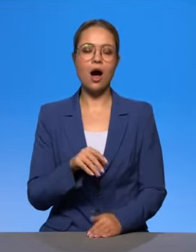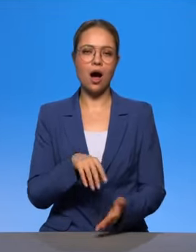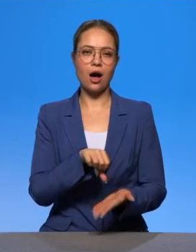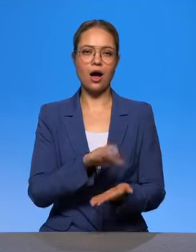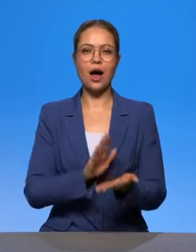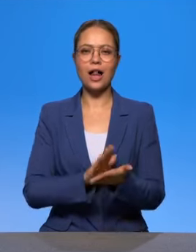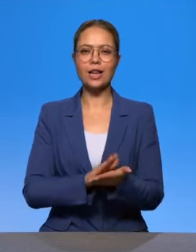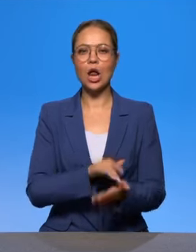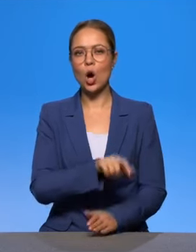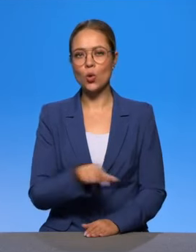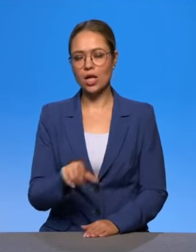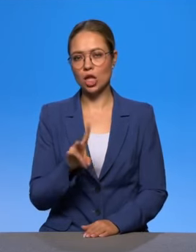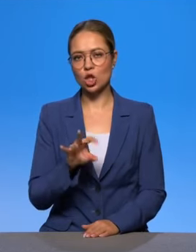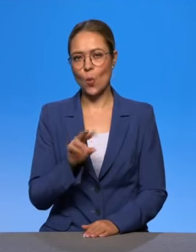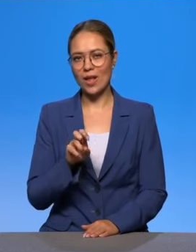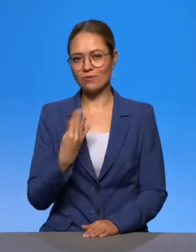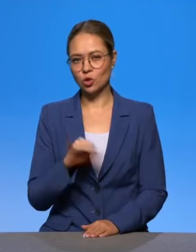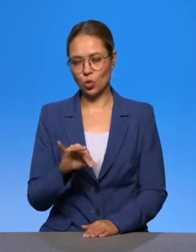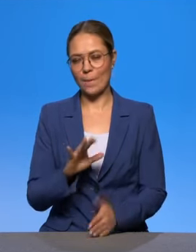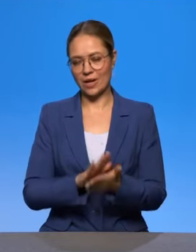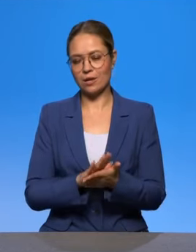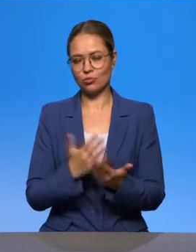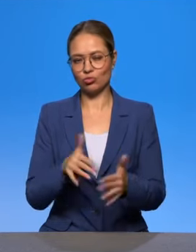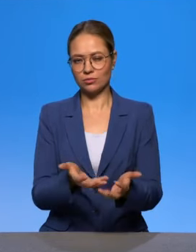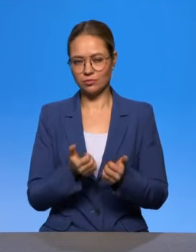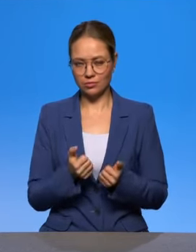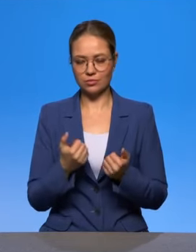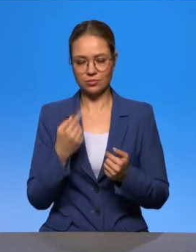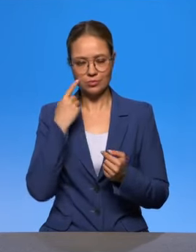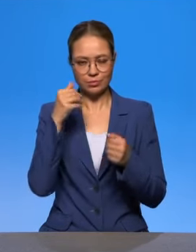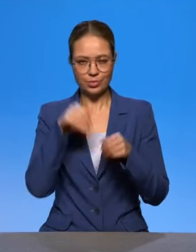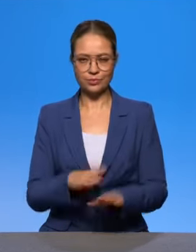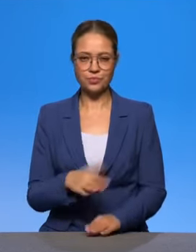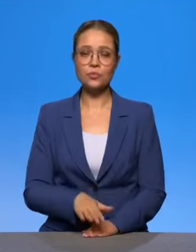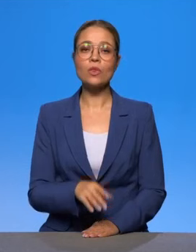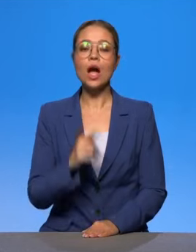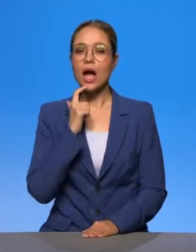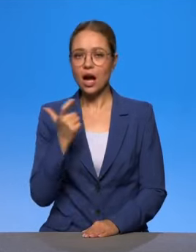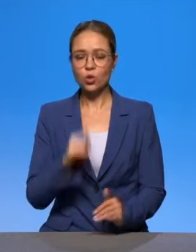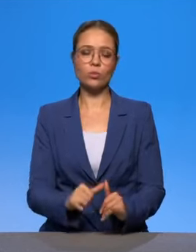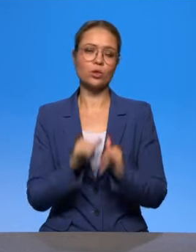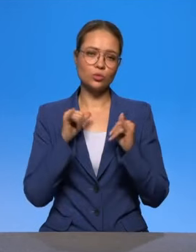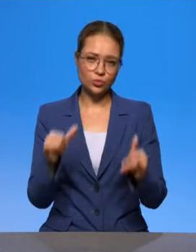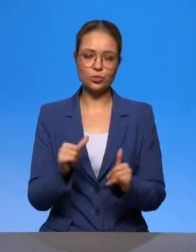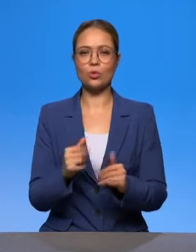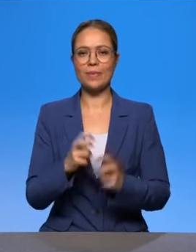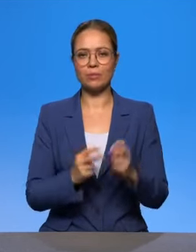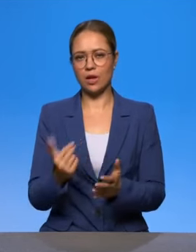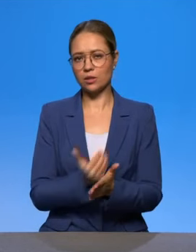экономике определили. Нужно поднимать экономику. Будет подниматься экономика, будет расти прибыль предприятия,